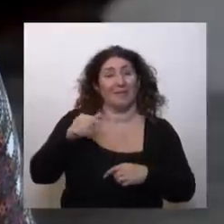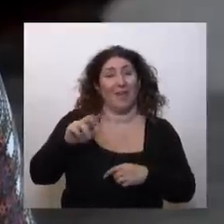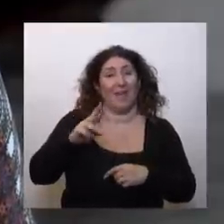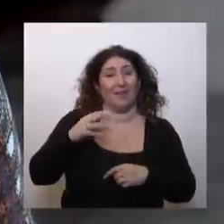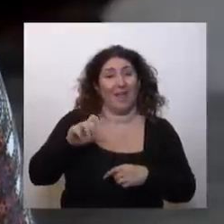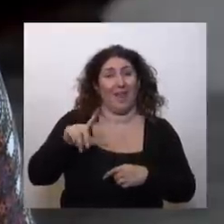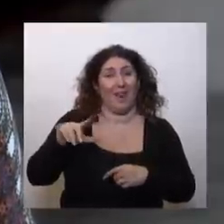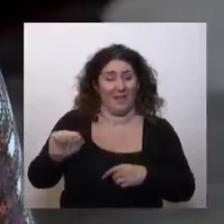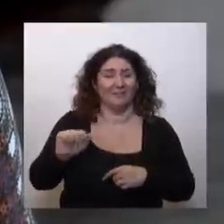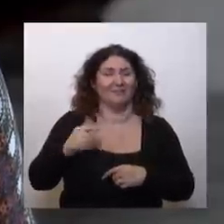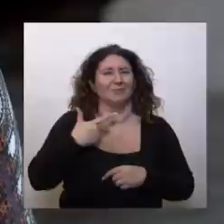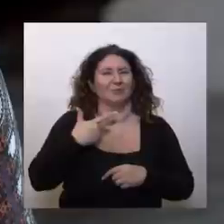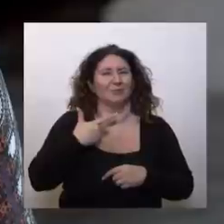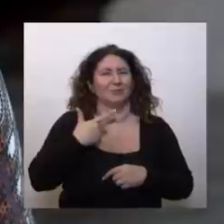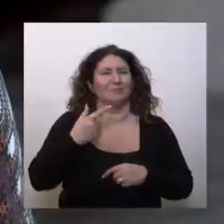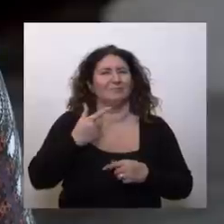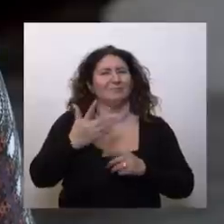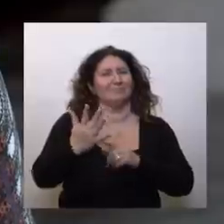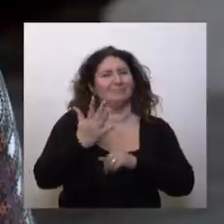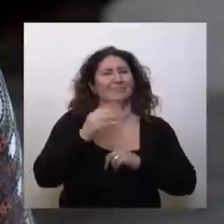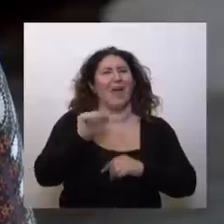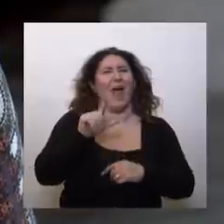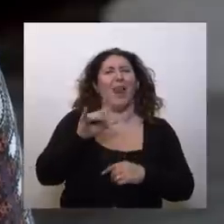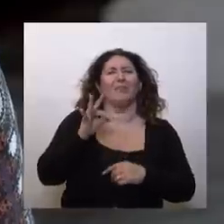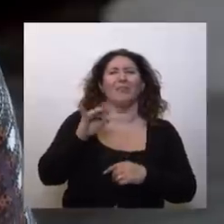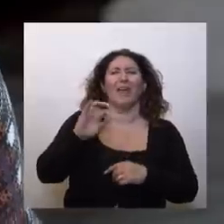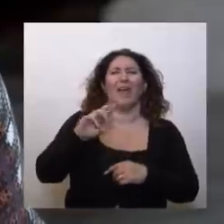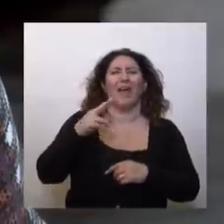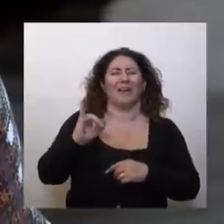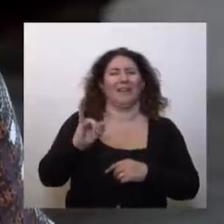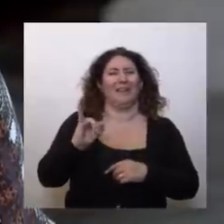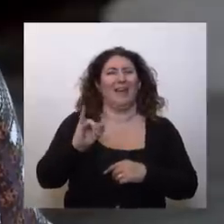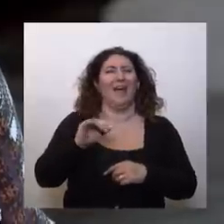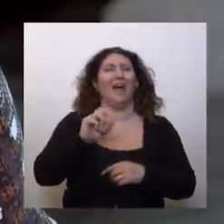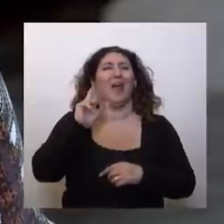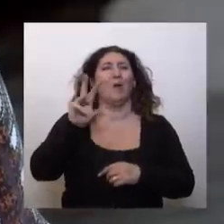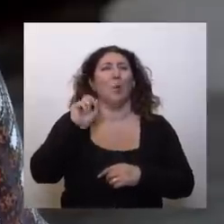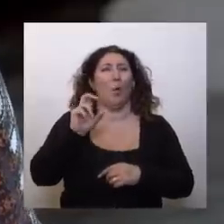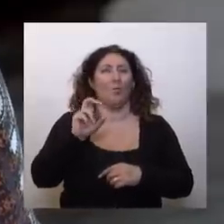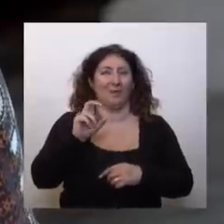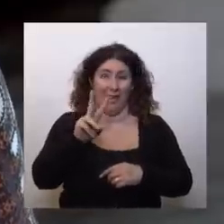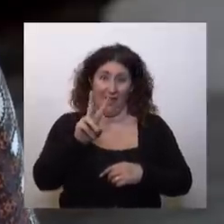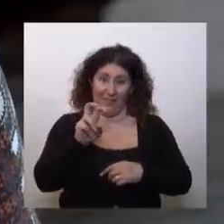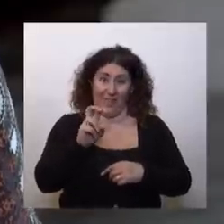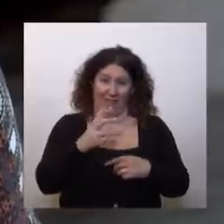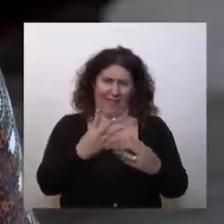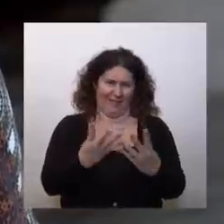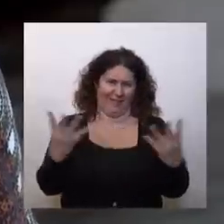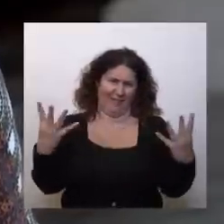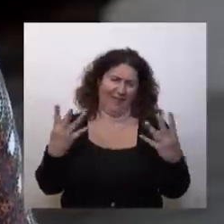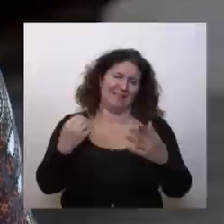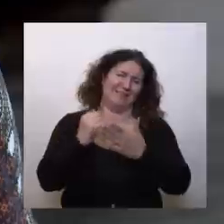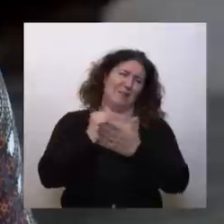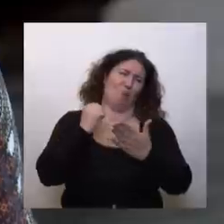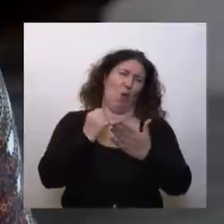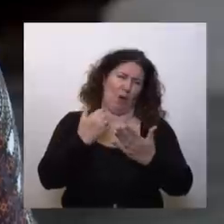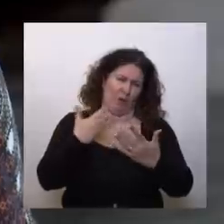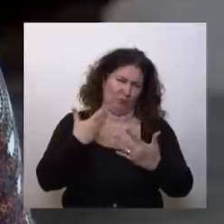della Repubblica, quei minori che appunto si sono distinti, sono 20 ma ce ne sono stati molti di più, per